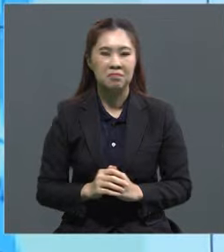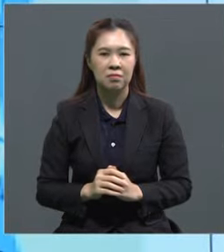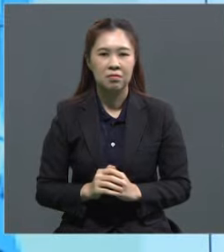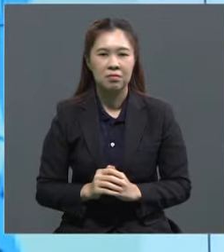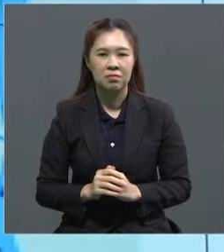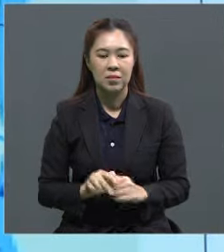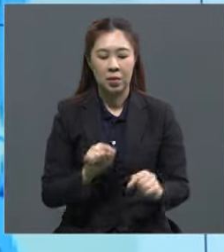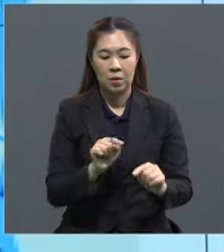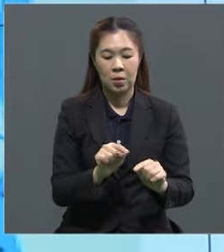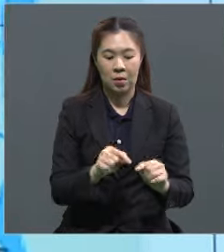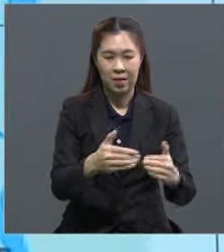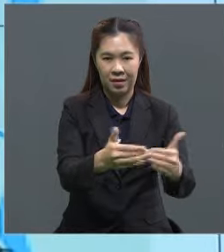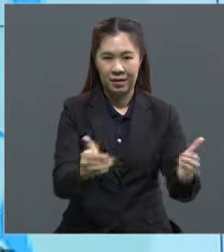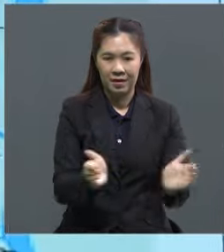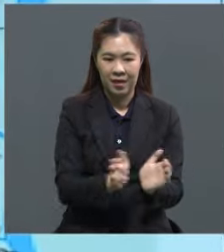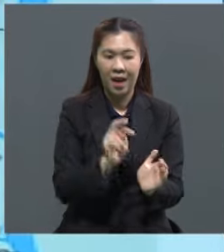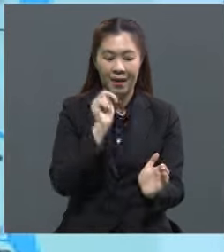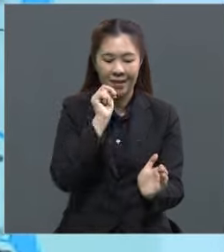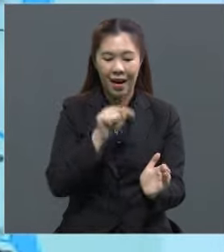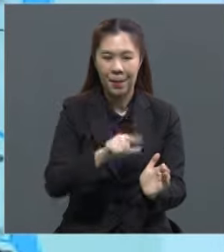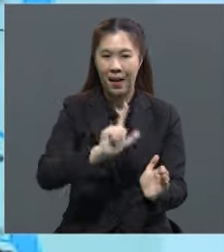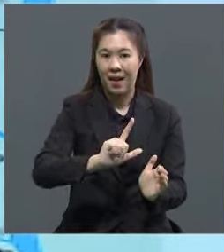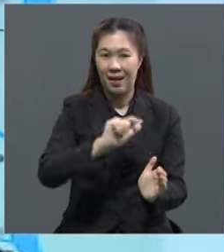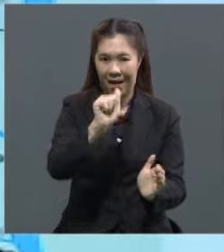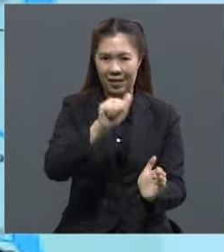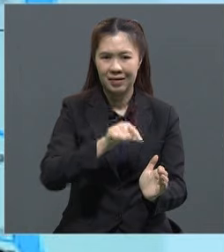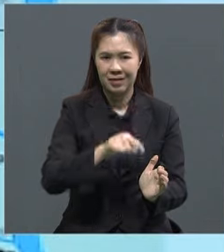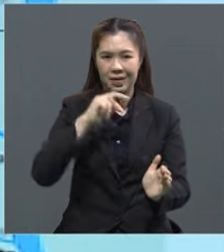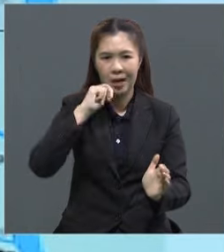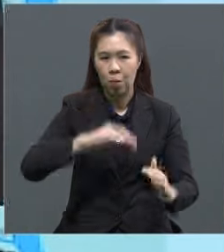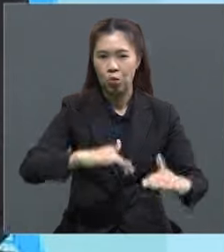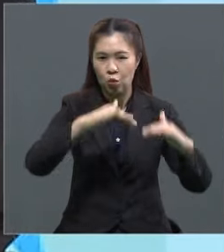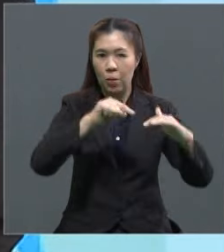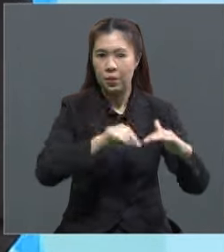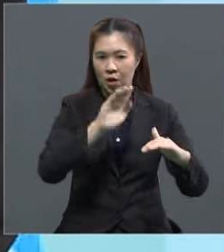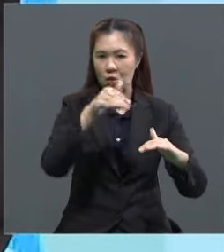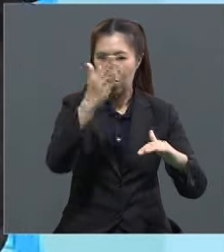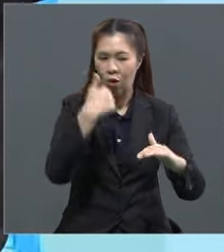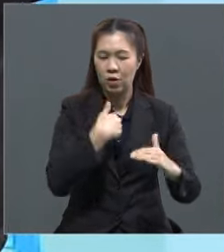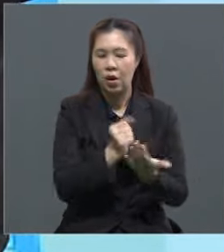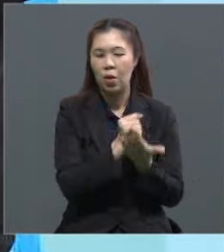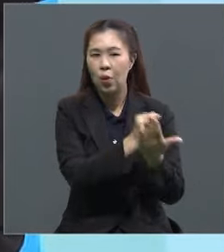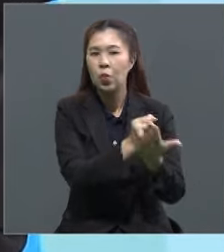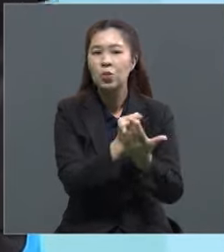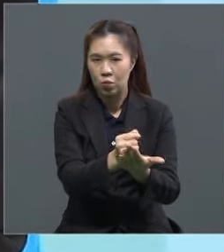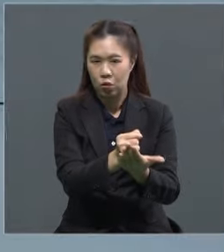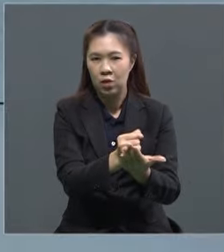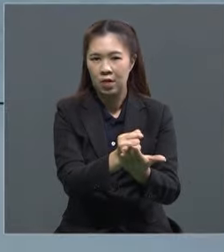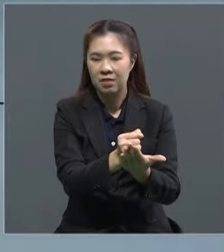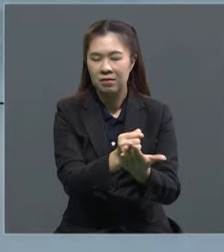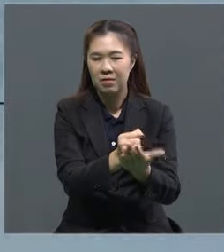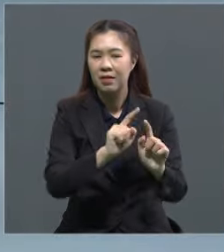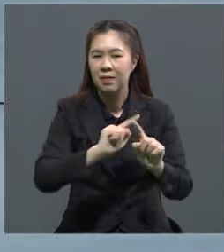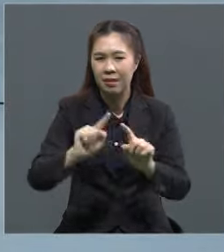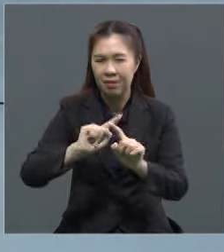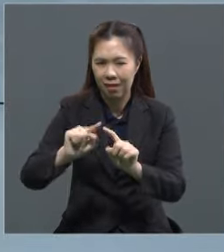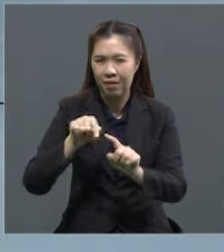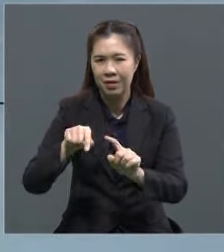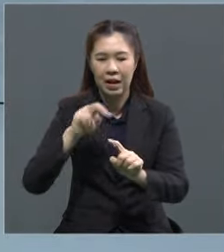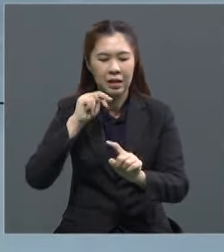ได้รองรับน้ำในกรณีที่เป็นน้ำหลักจากน้ำทุ่งตรงนี้ลงมาเพื่อที่จะช่วยเหลือในเรื่องของพื้นที่ทุ่งต่างๆที่มี